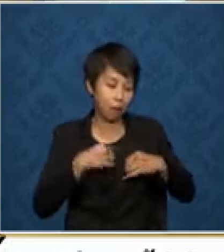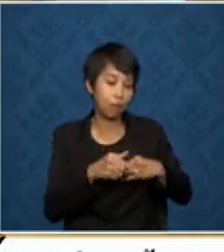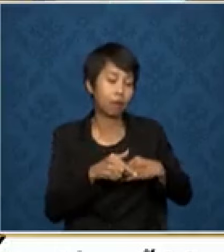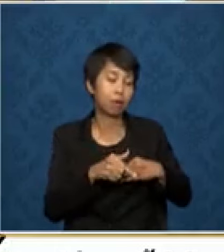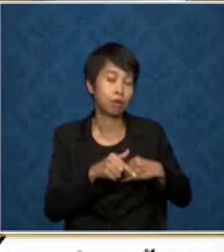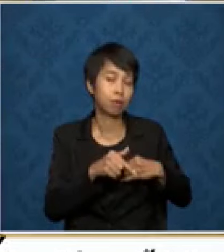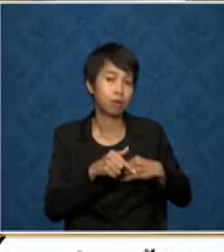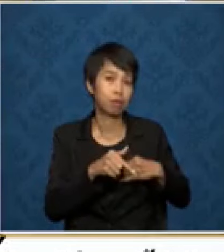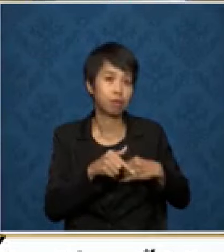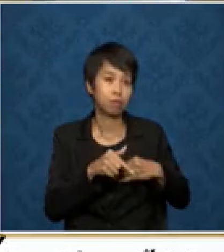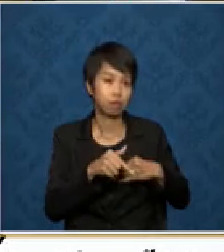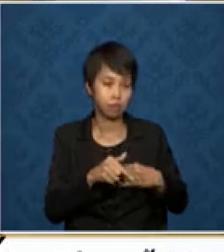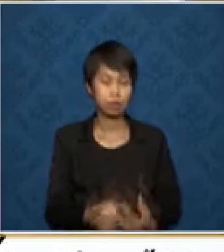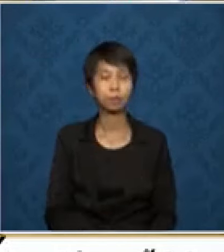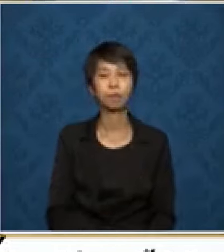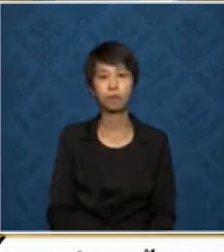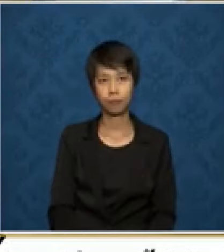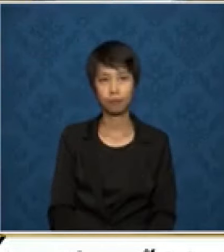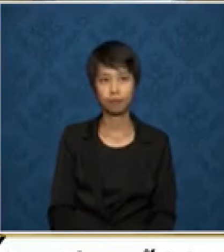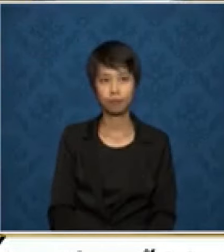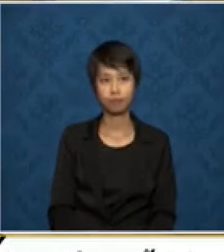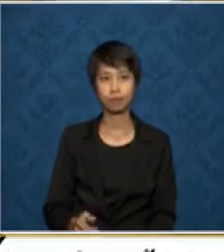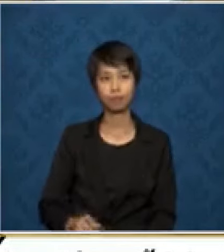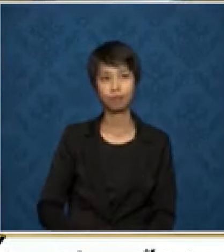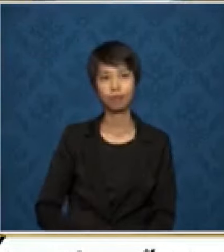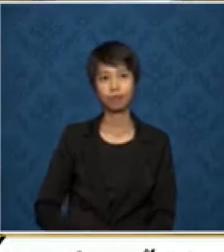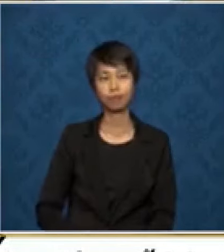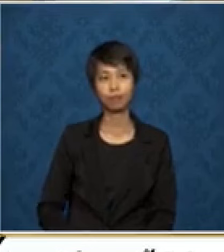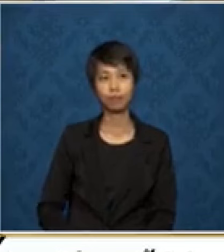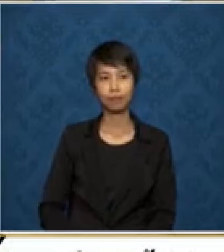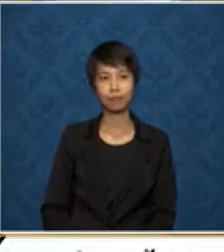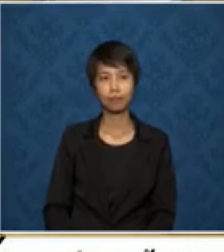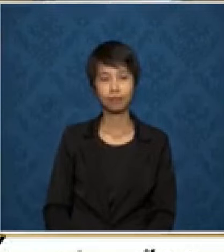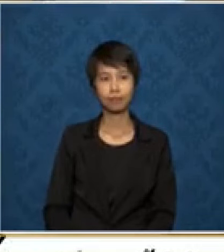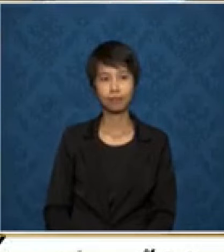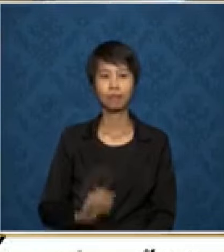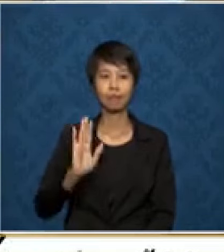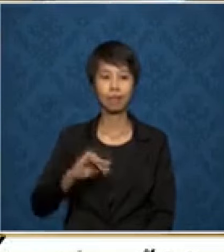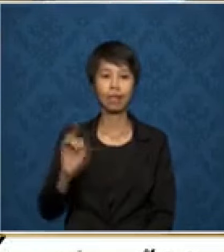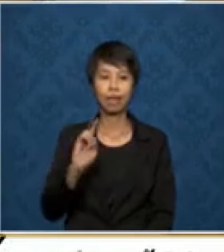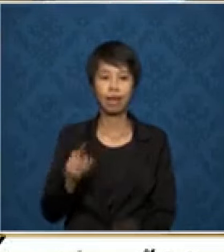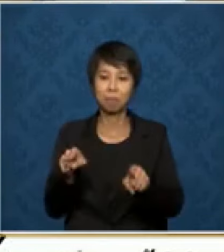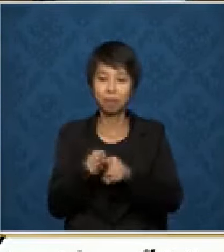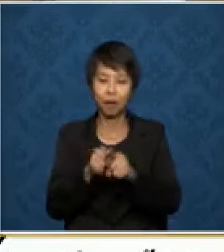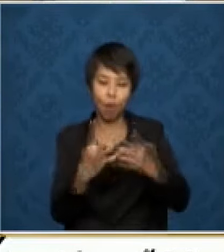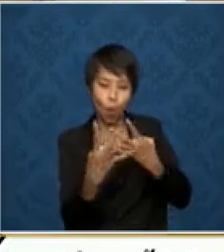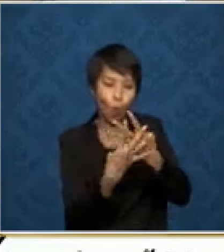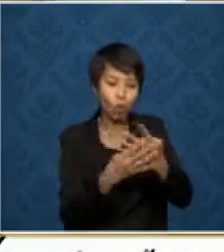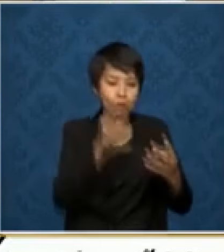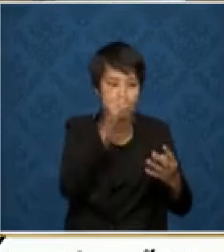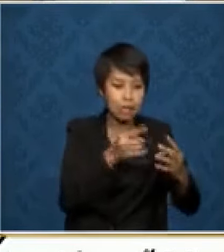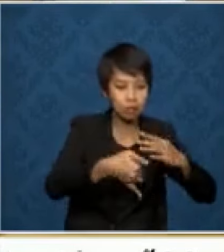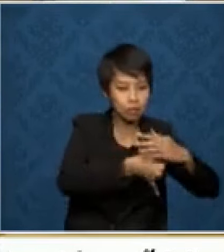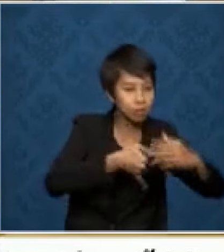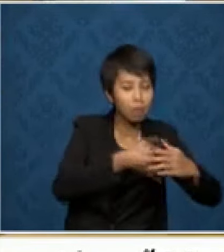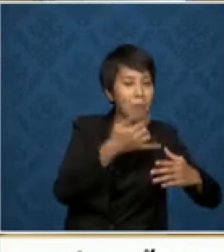ชื่อนับตั้งแต่คุกทิพย์ปลอกคอทิพย์เลี้ยง